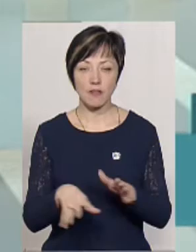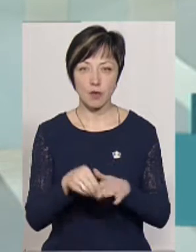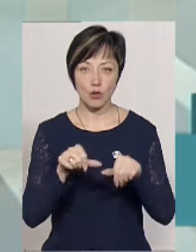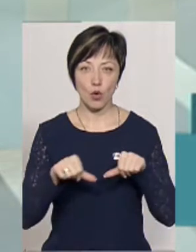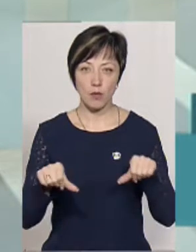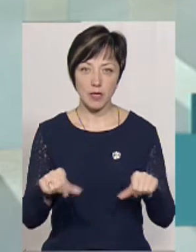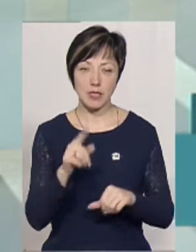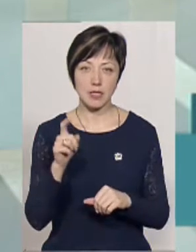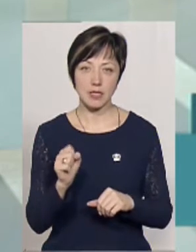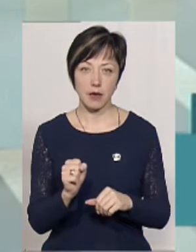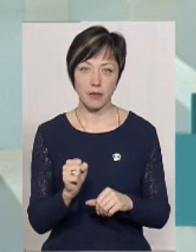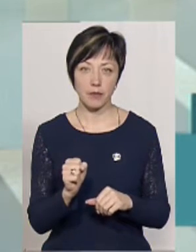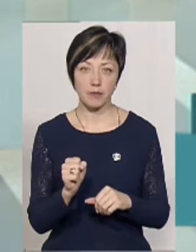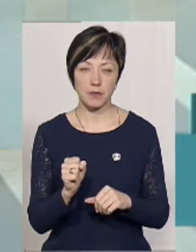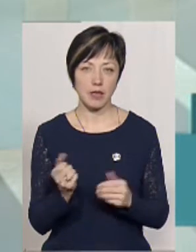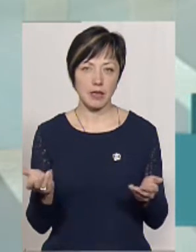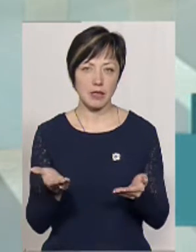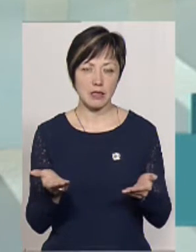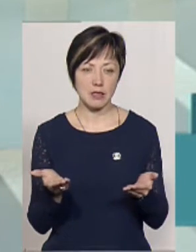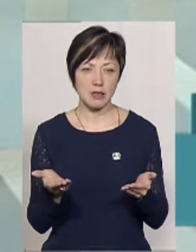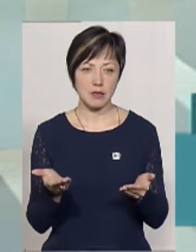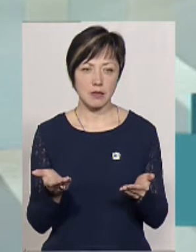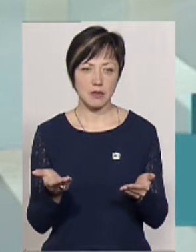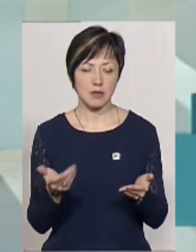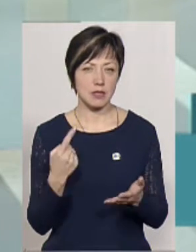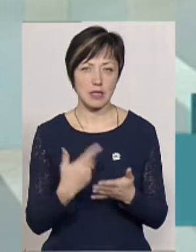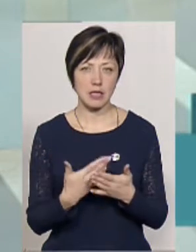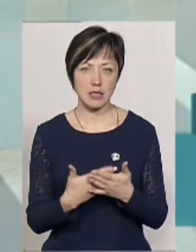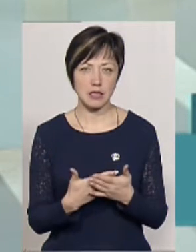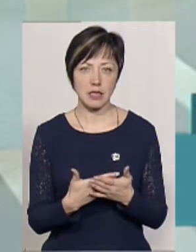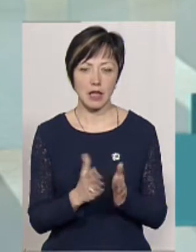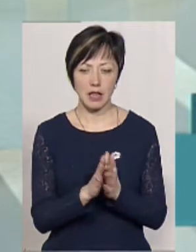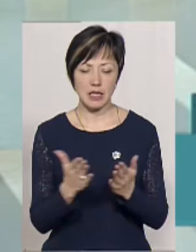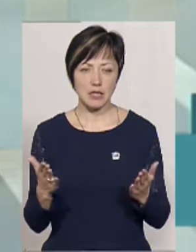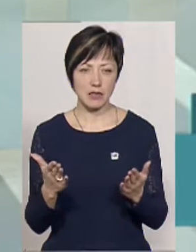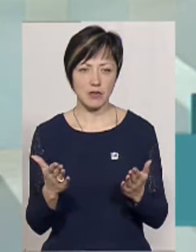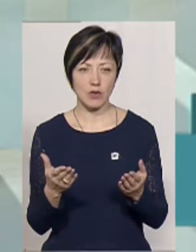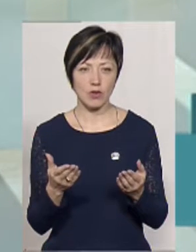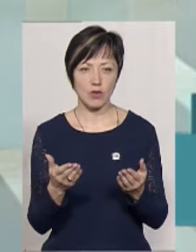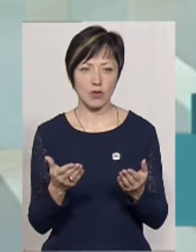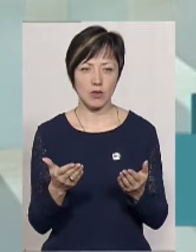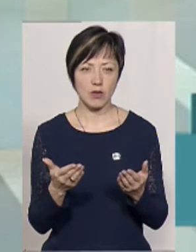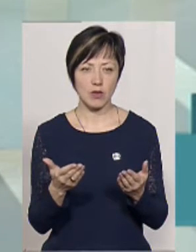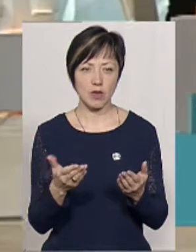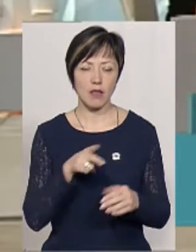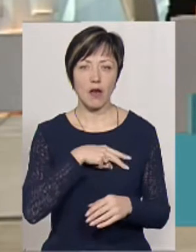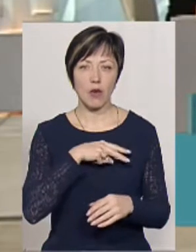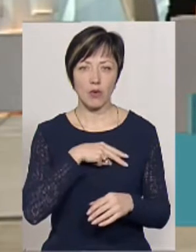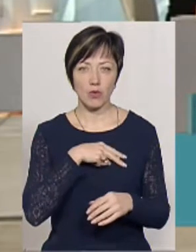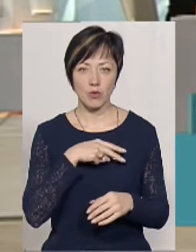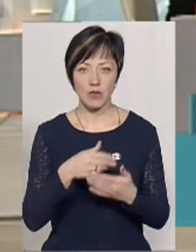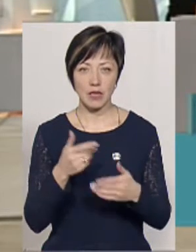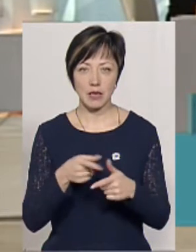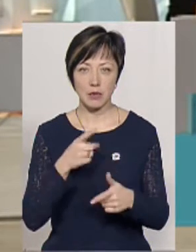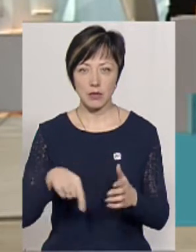виборчої комісії за там якісь, здається, чи листівкою він комусь, грошову нагороду